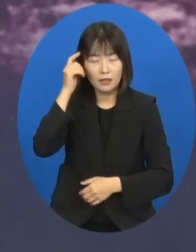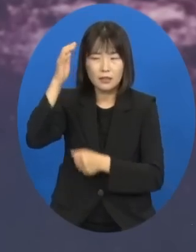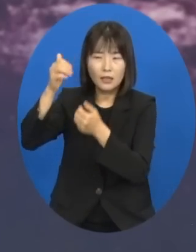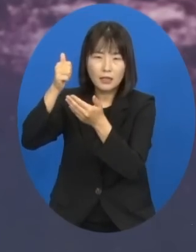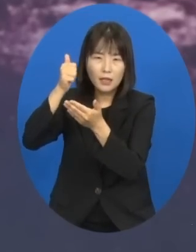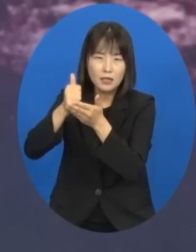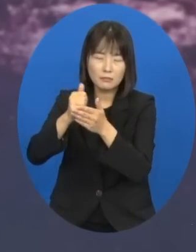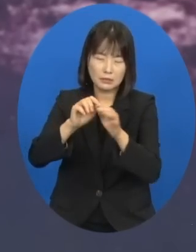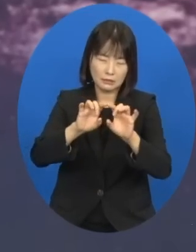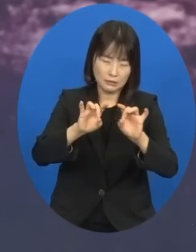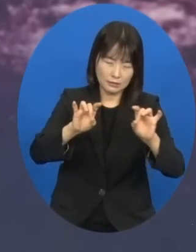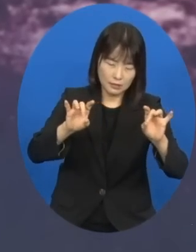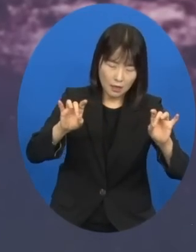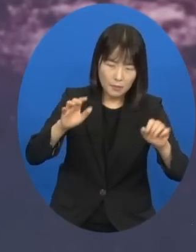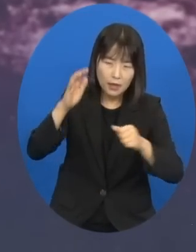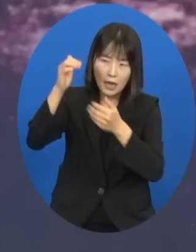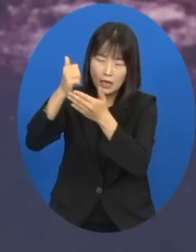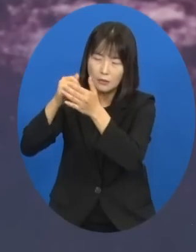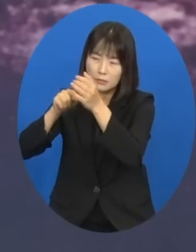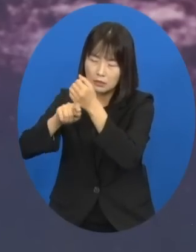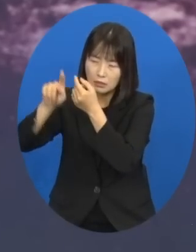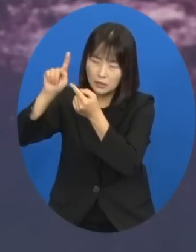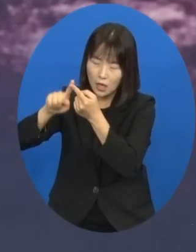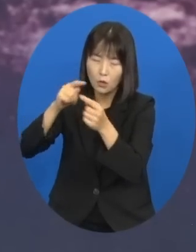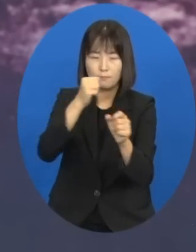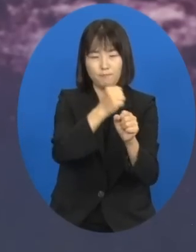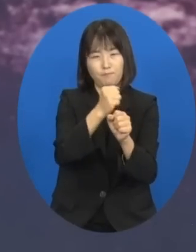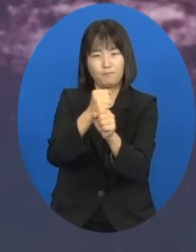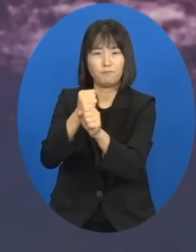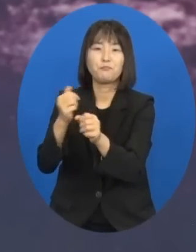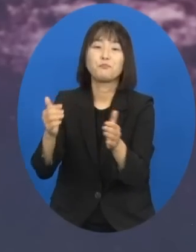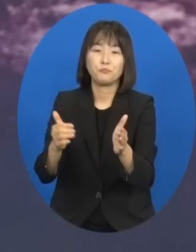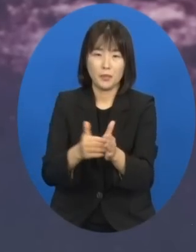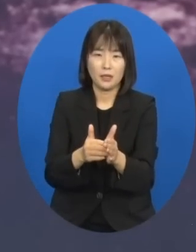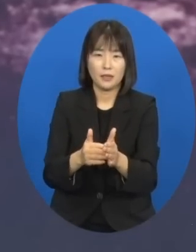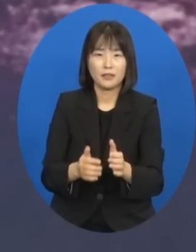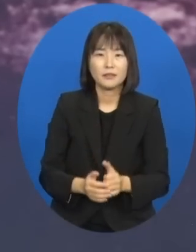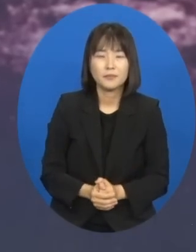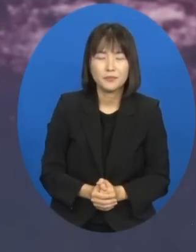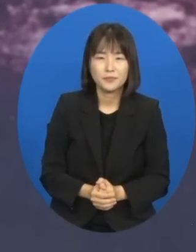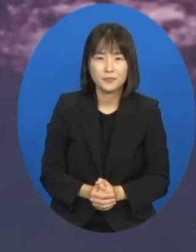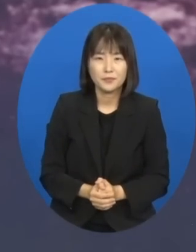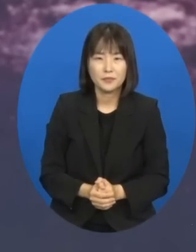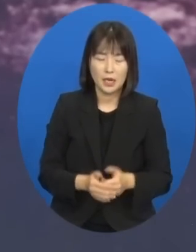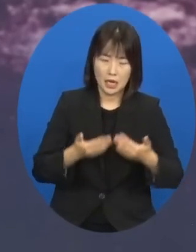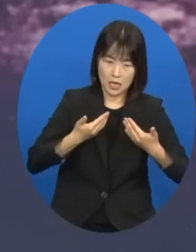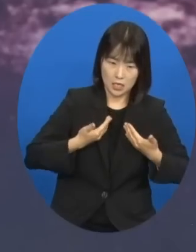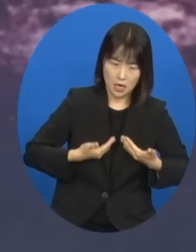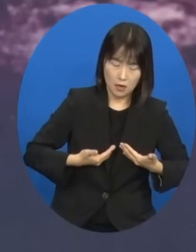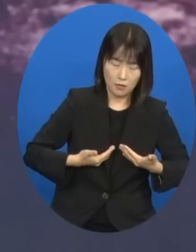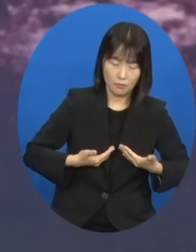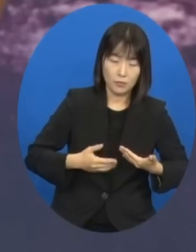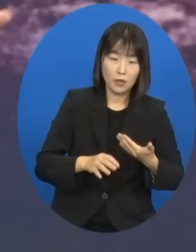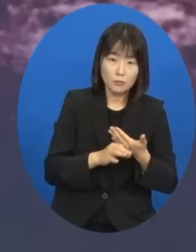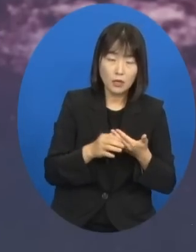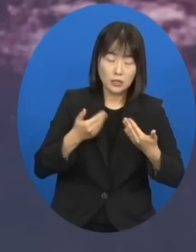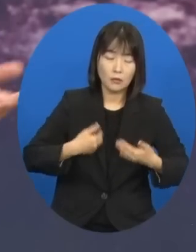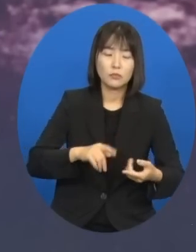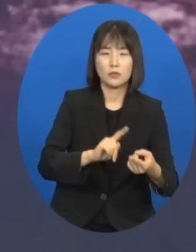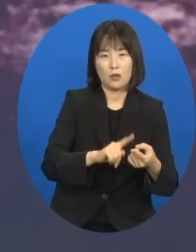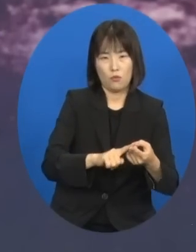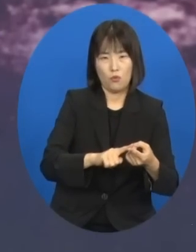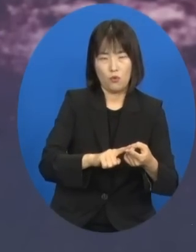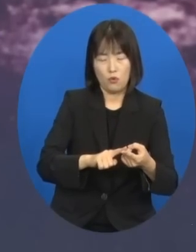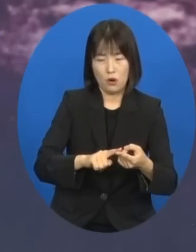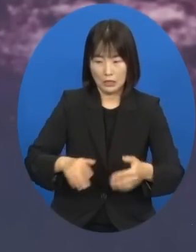다 그분의 뜻에 맞게 지으신 거예요. 그렇죠? 그래서 차분하면 차분한 대로 쓰시고 성질 급하면 급한